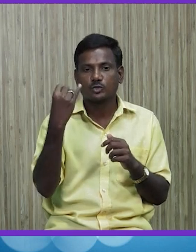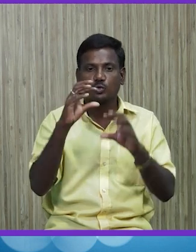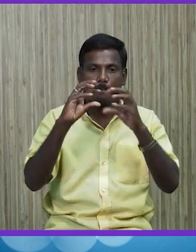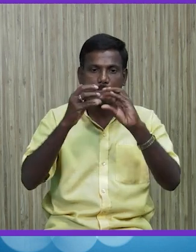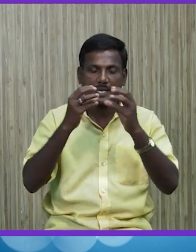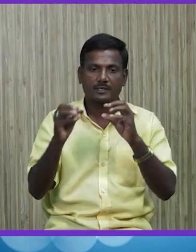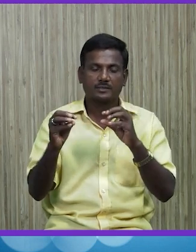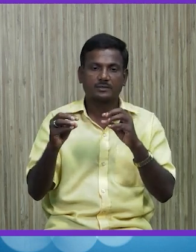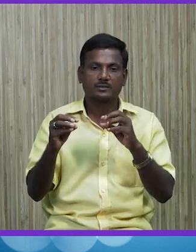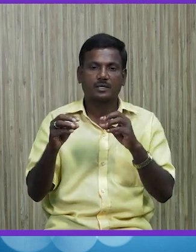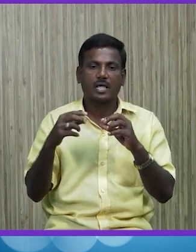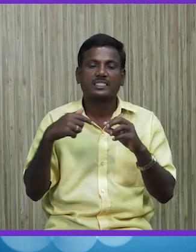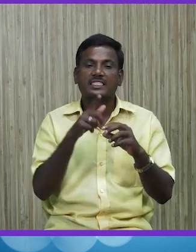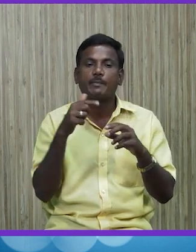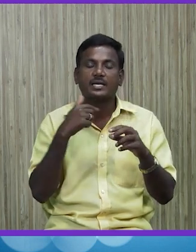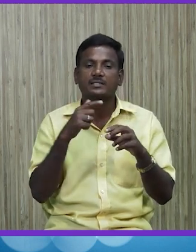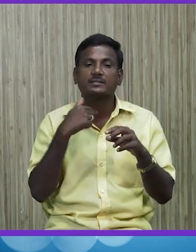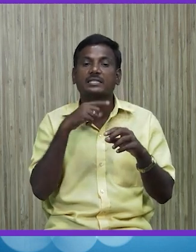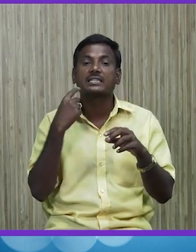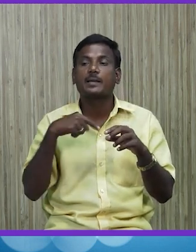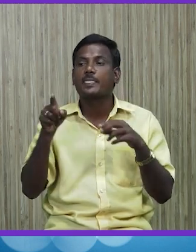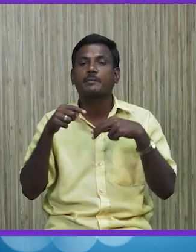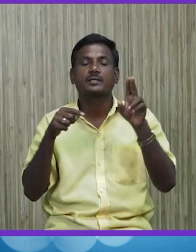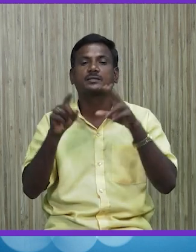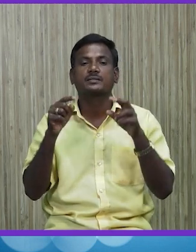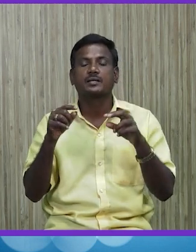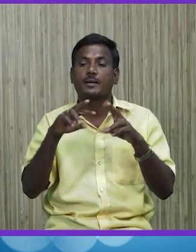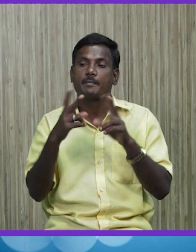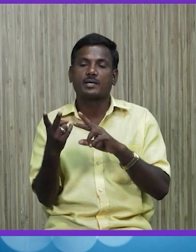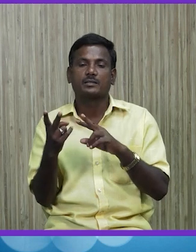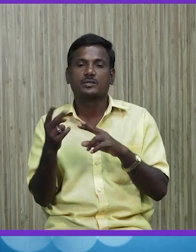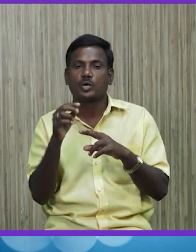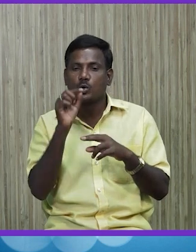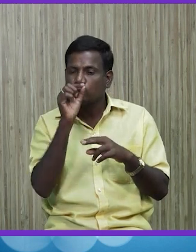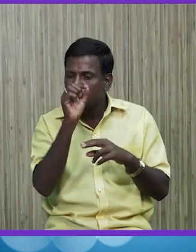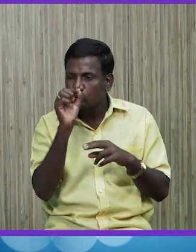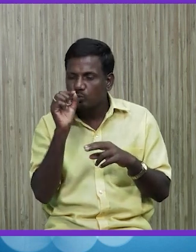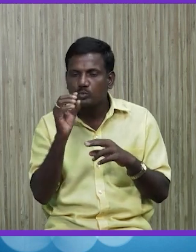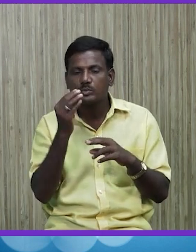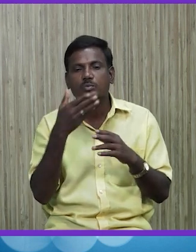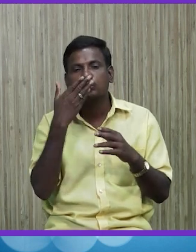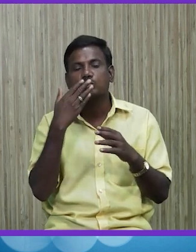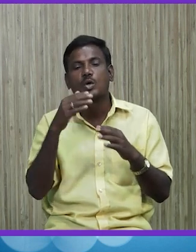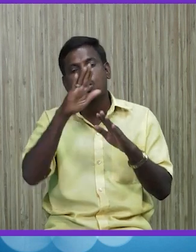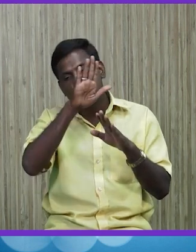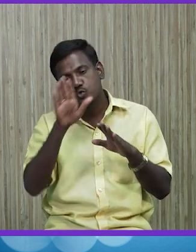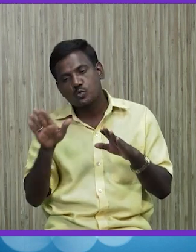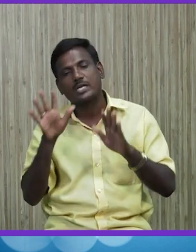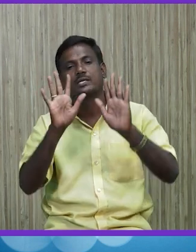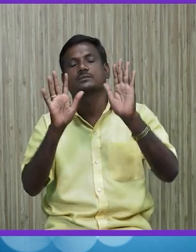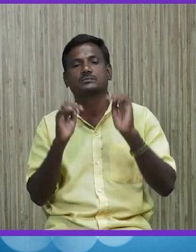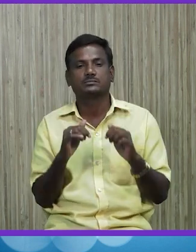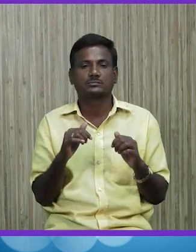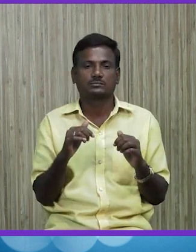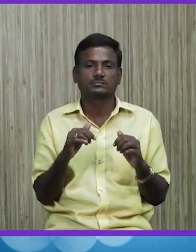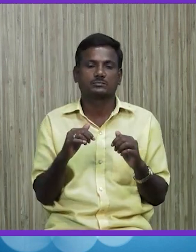தம்மனிகள் மற்றும் பிர நும் உருப்புகளின் சுவர்களில் காணப்படு சின்றன.